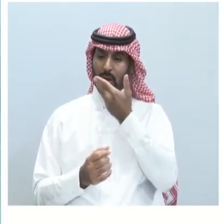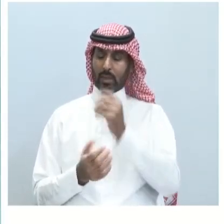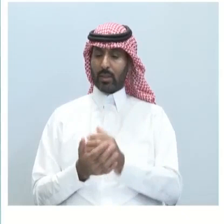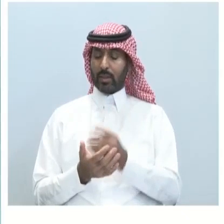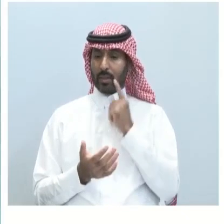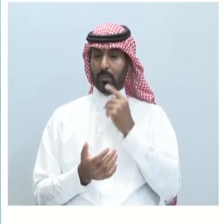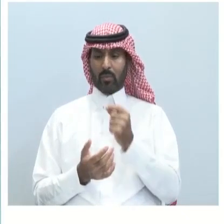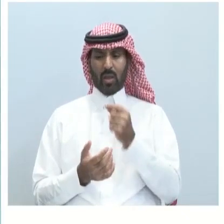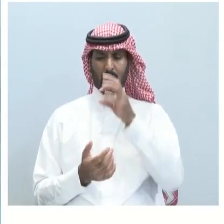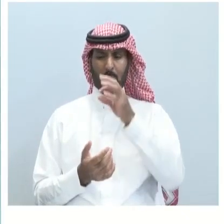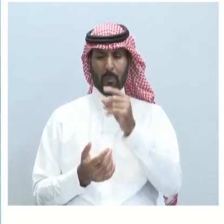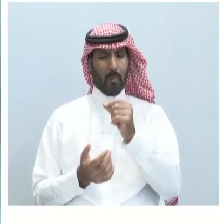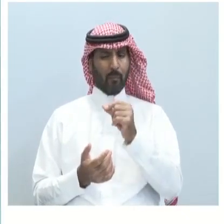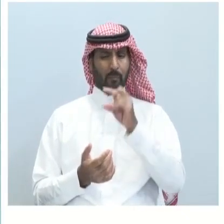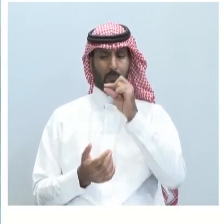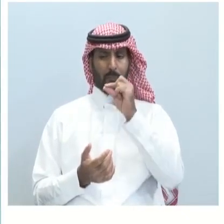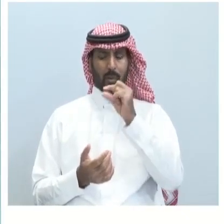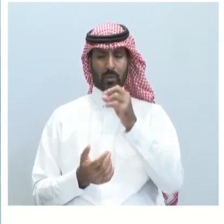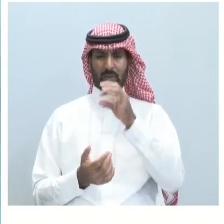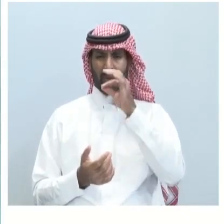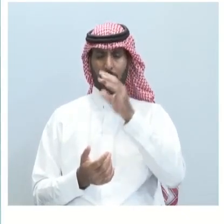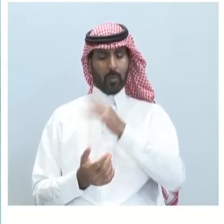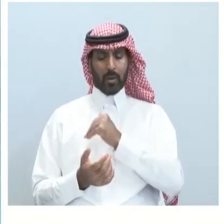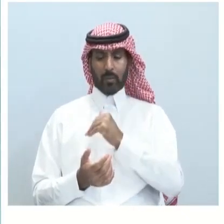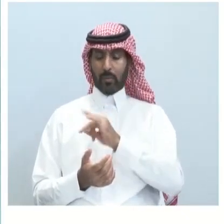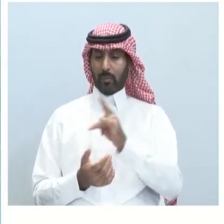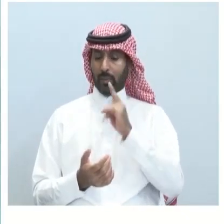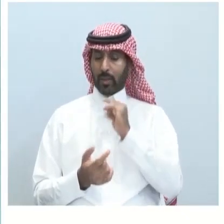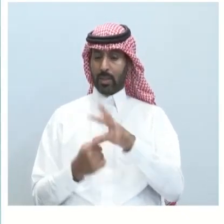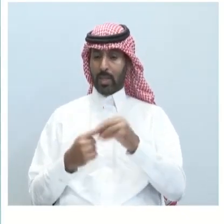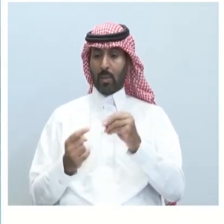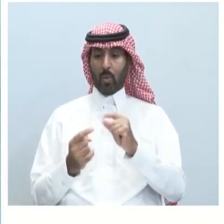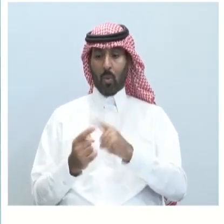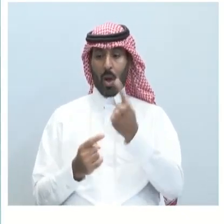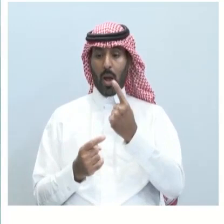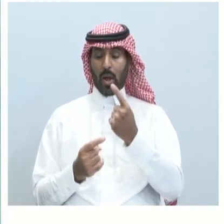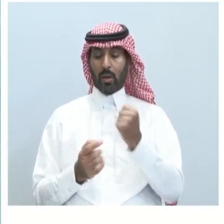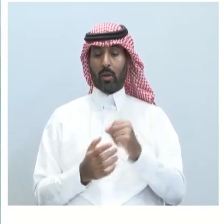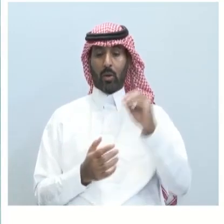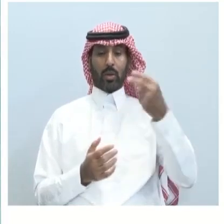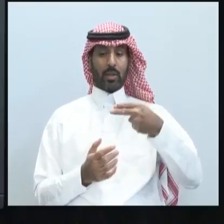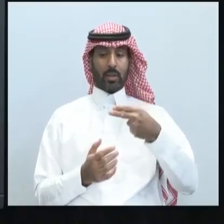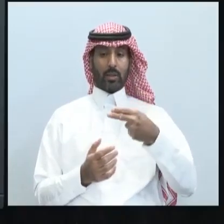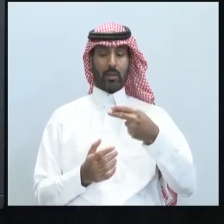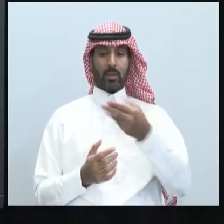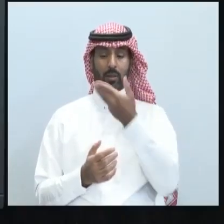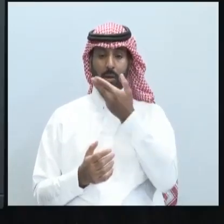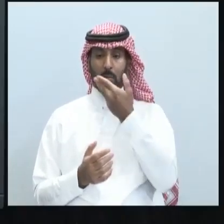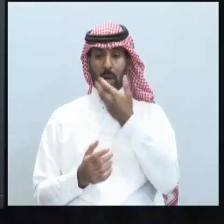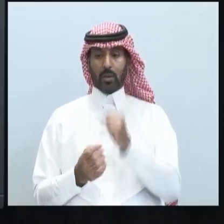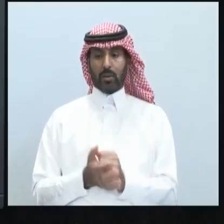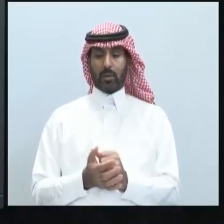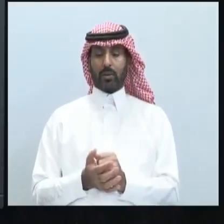لانه اس سالب واحد هي اكبر قيمه صح طيب لمين اس سالب واحد الايونات الهيدروكسيد طيب انا عارف انه ايونات